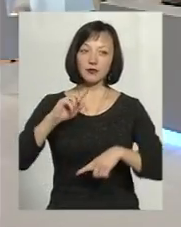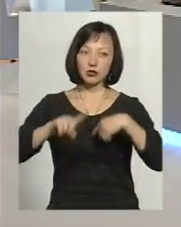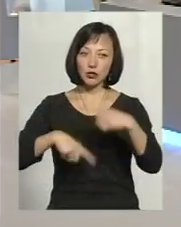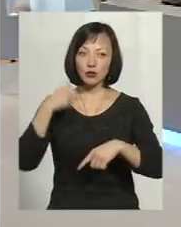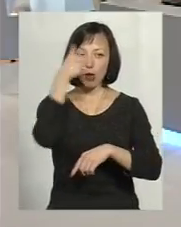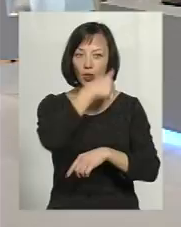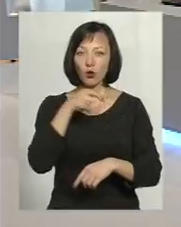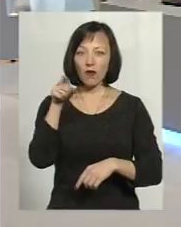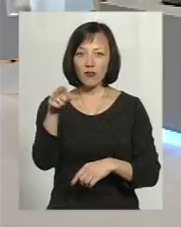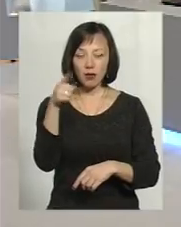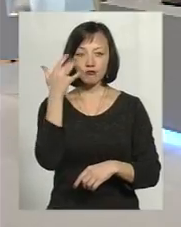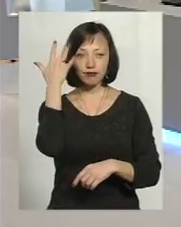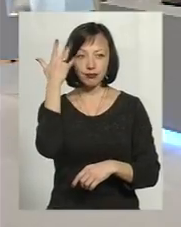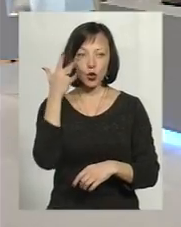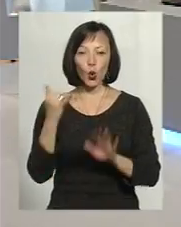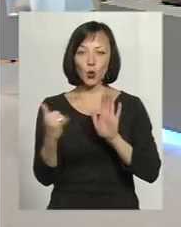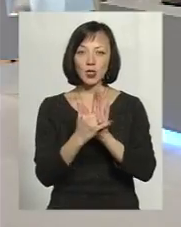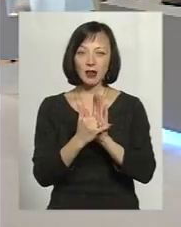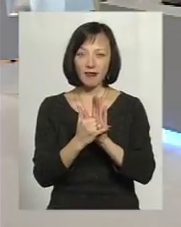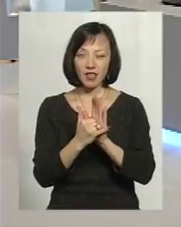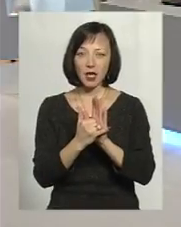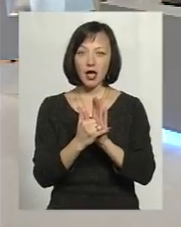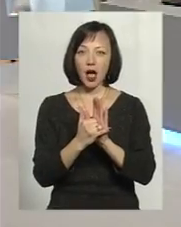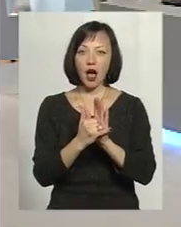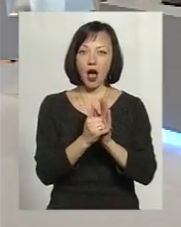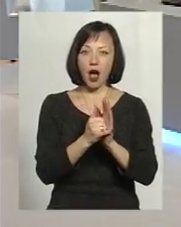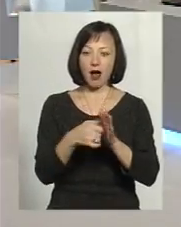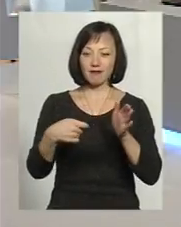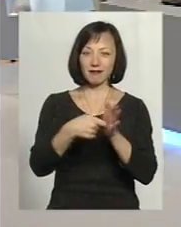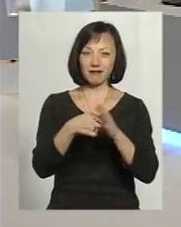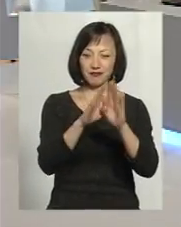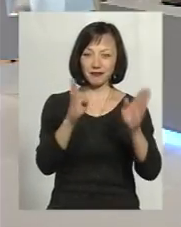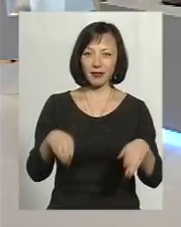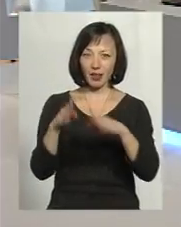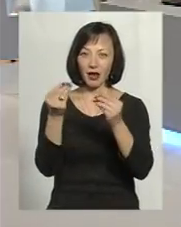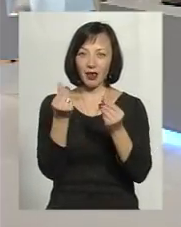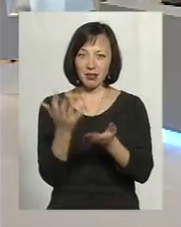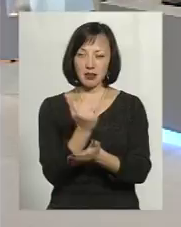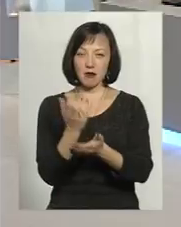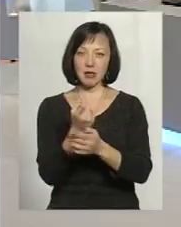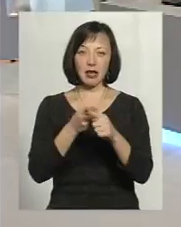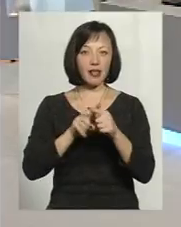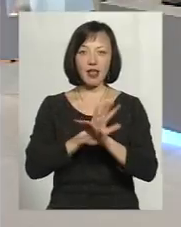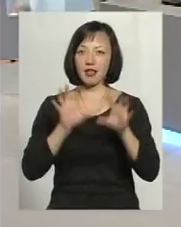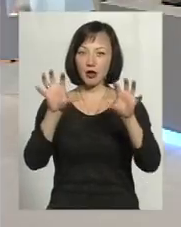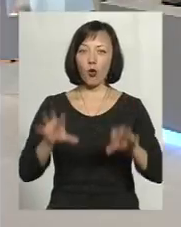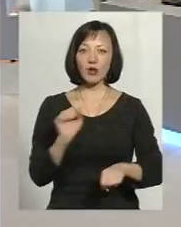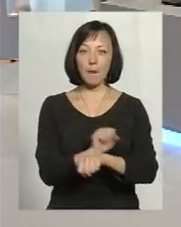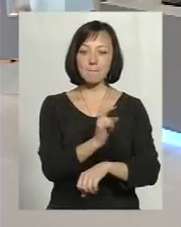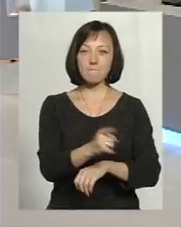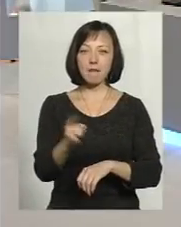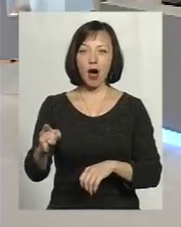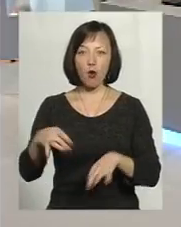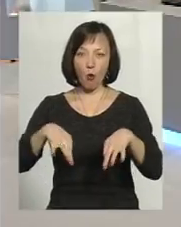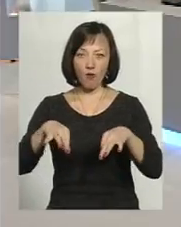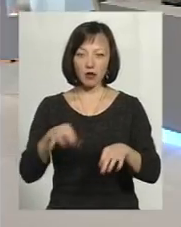вы собираетесь установить паркоматы и, по крайней мере, иметь хотя бы деньги за эти незаконные парковки, поскольку там